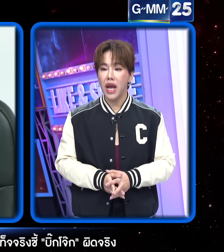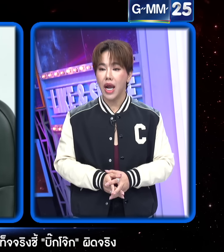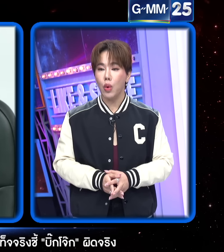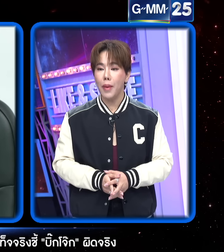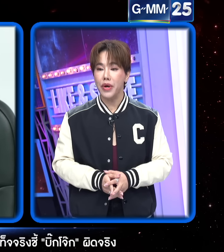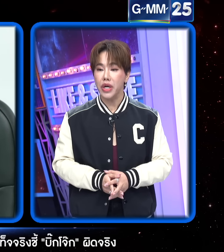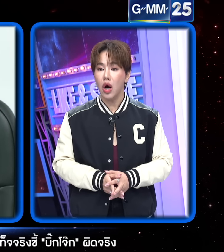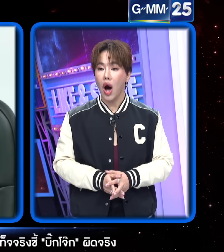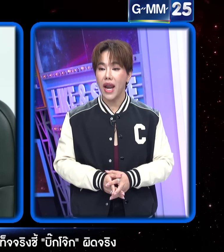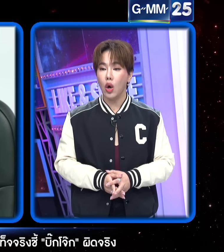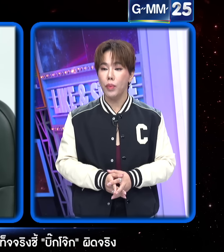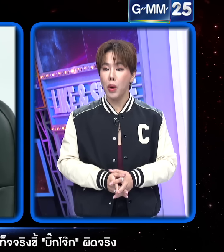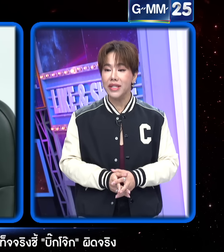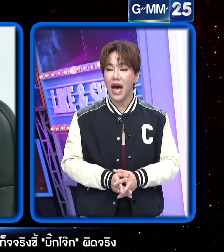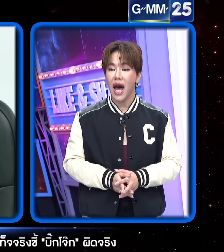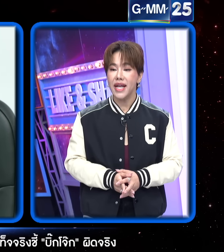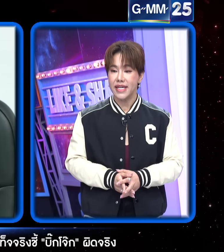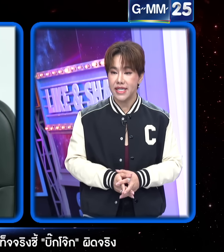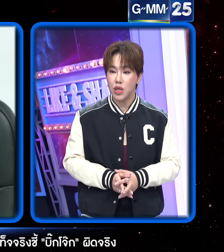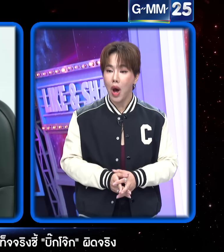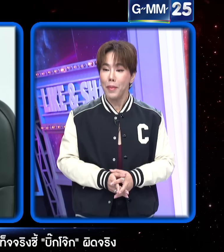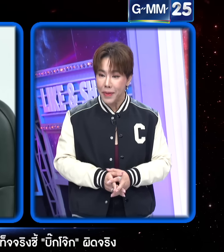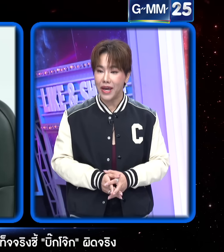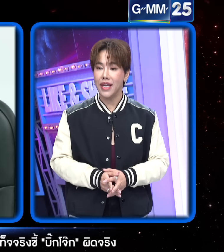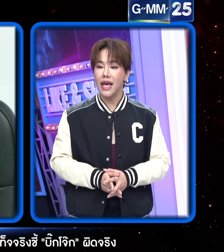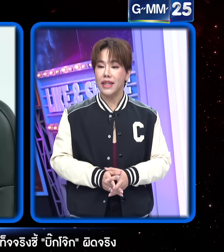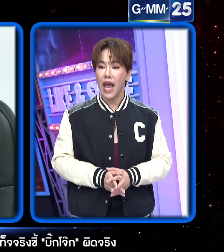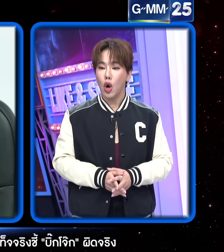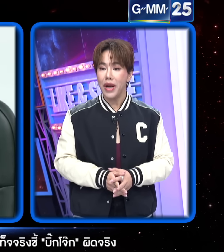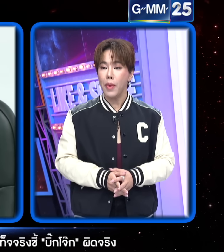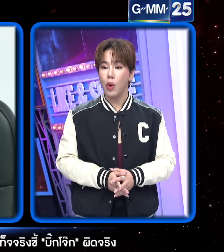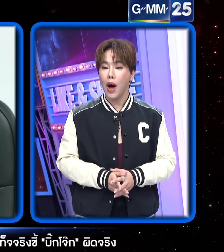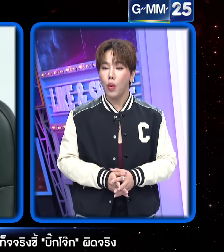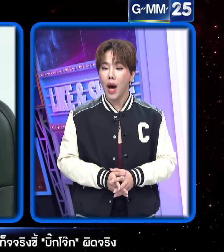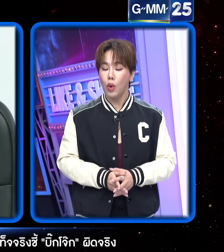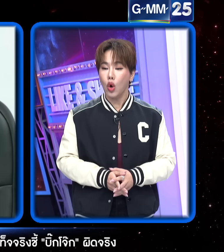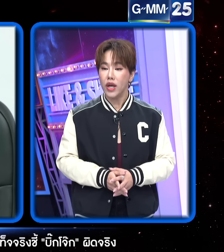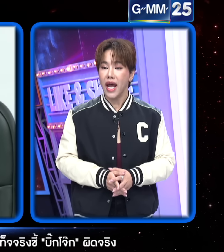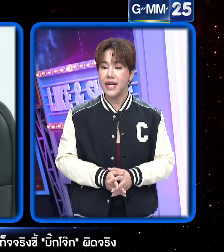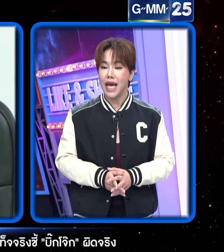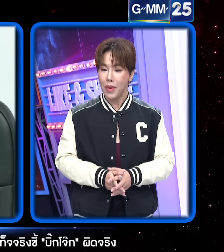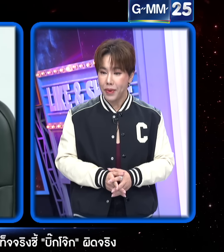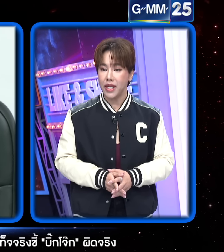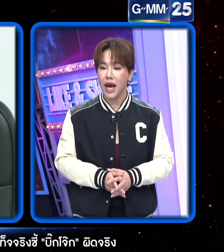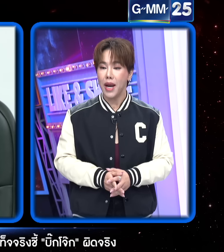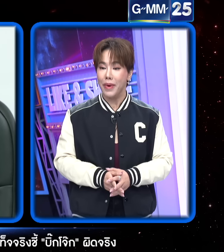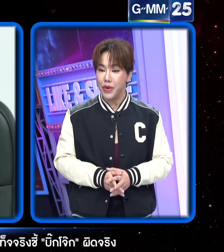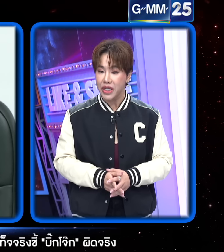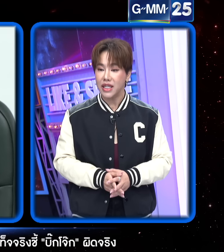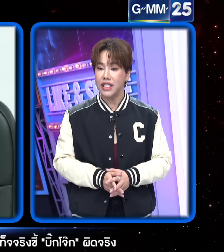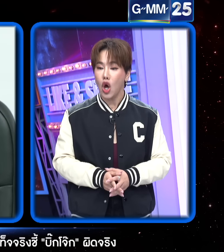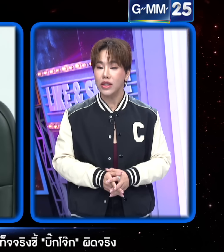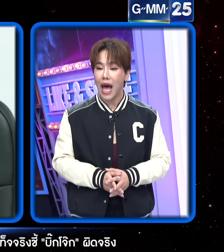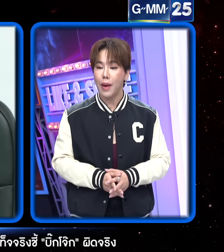จเอกวินัยกล่าวว่าเป็นเรื่องของอนาคตแม้ว่าศาลเนี่ยจะชี้ว่าไม่ผิดแต่ก็ไม่ได้หมายความว่าบุคคลนั้นจะไม่ผิดนะคะเป็น